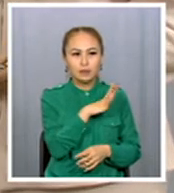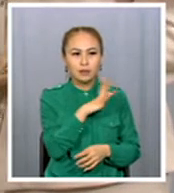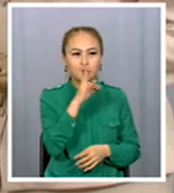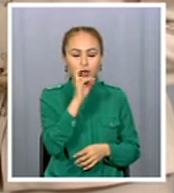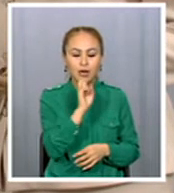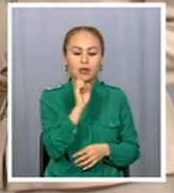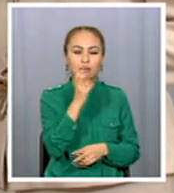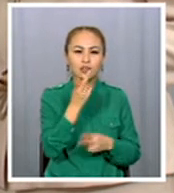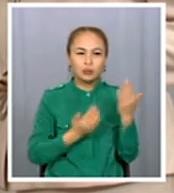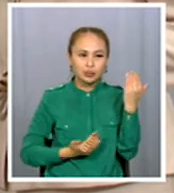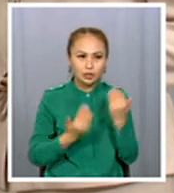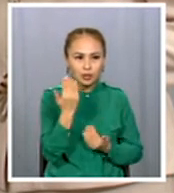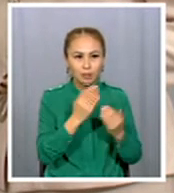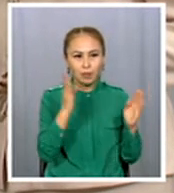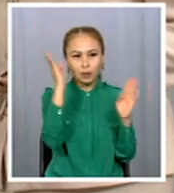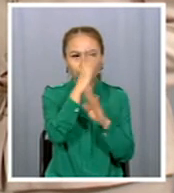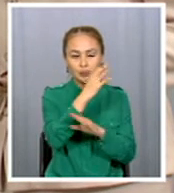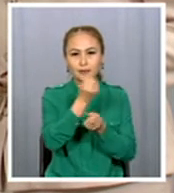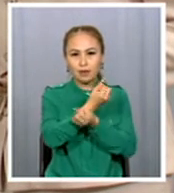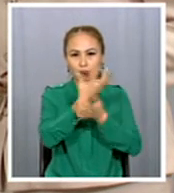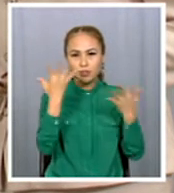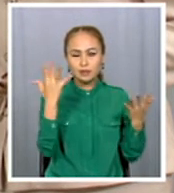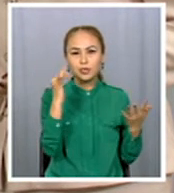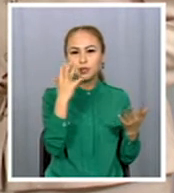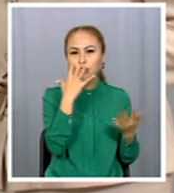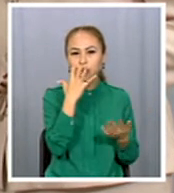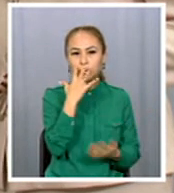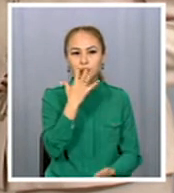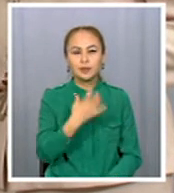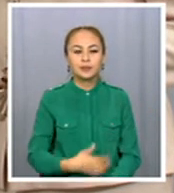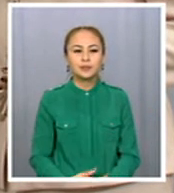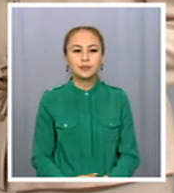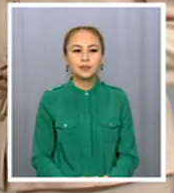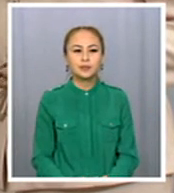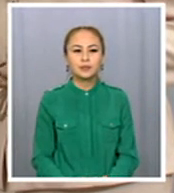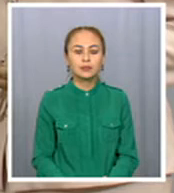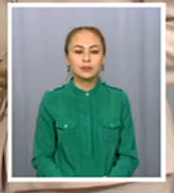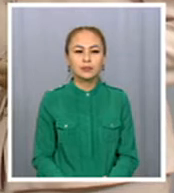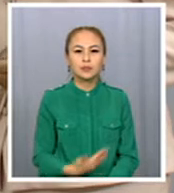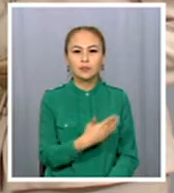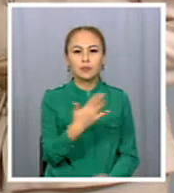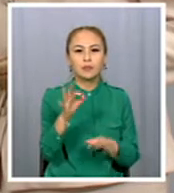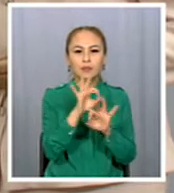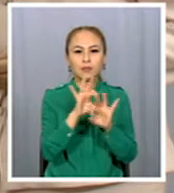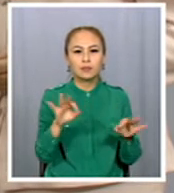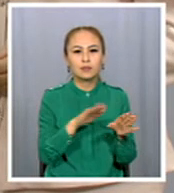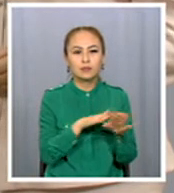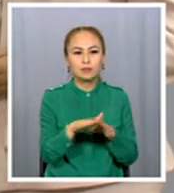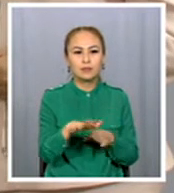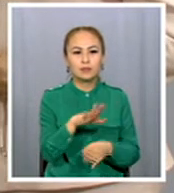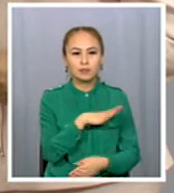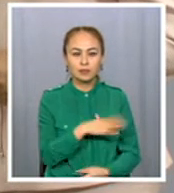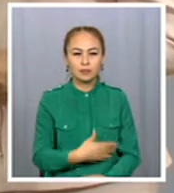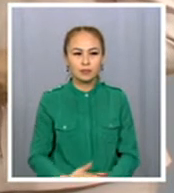лыжах. Погода ясная, теплая. Молодцы, ребята, вы отлично справились с